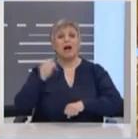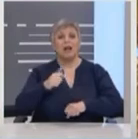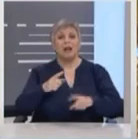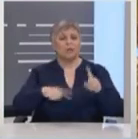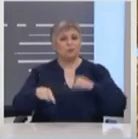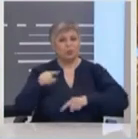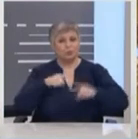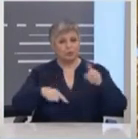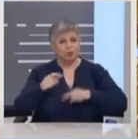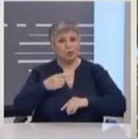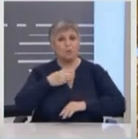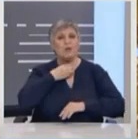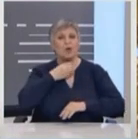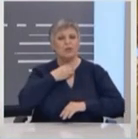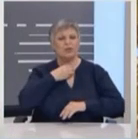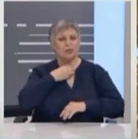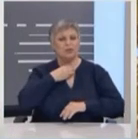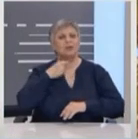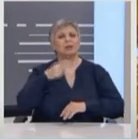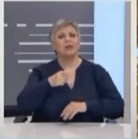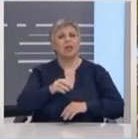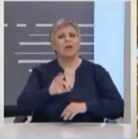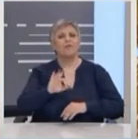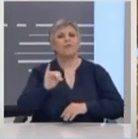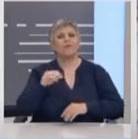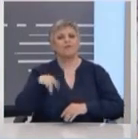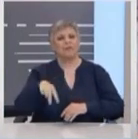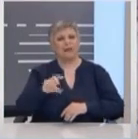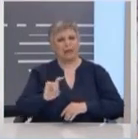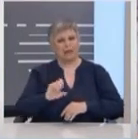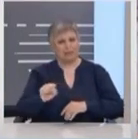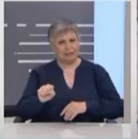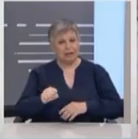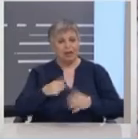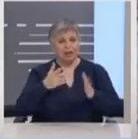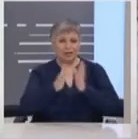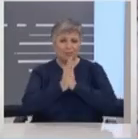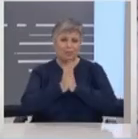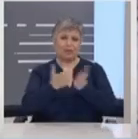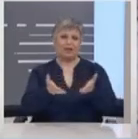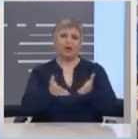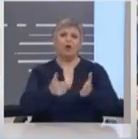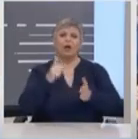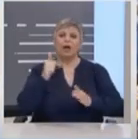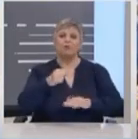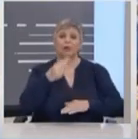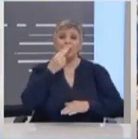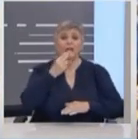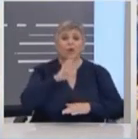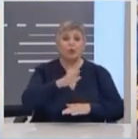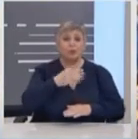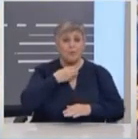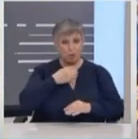ο δεύτερος, κύριε φίλη. Κύριε φίλη, μάλιστα. Εντάξει. Ωραία, αφού ήταν λοιπόν προδοσία μόνο της Χούντας, ας δώσετε